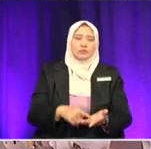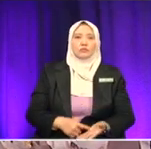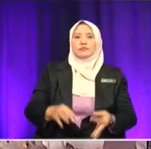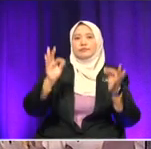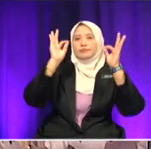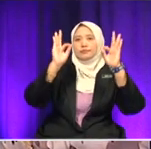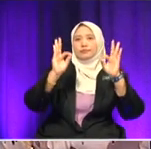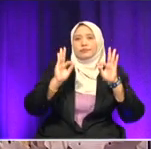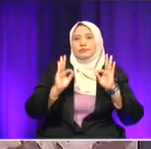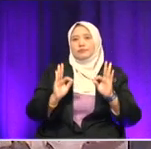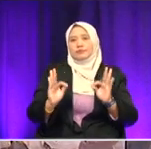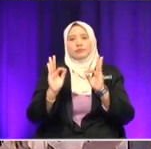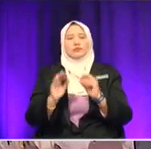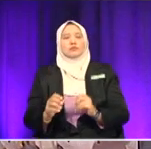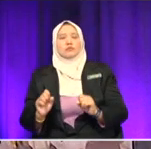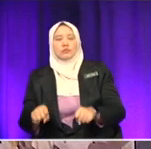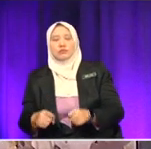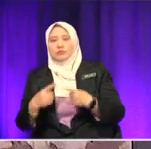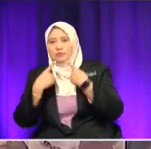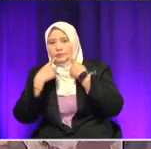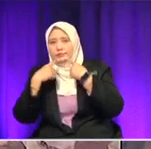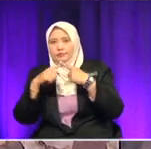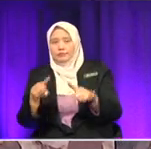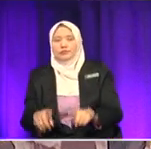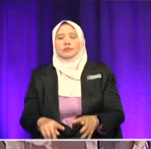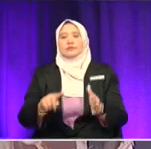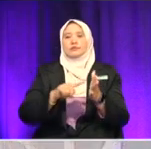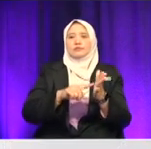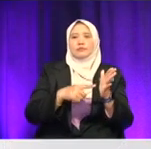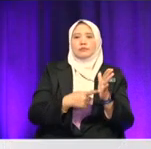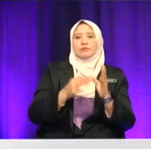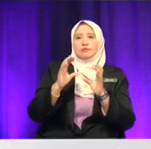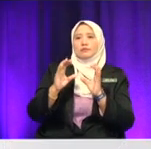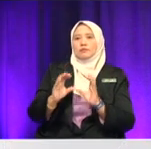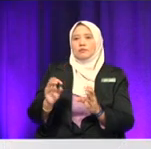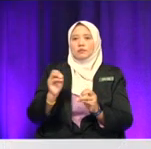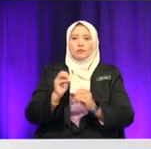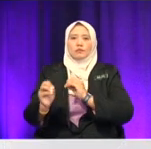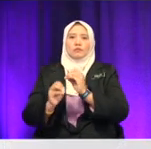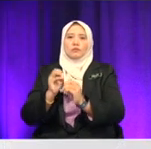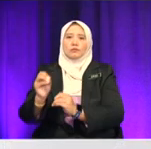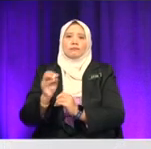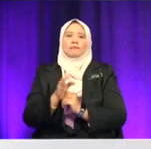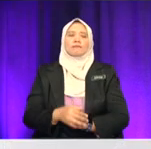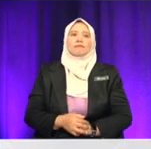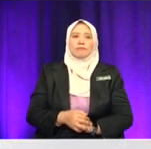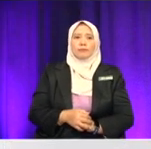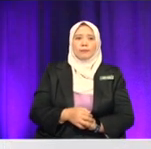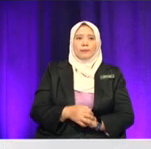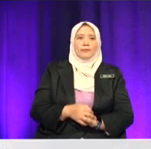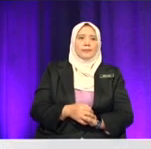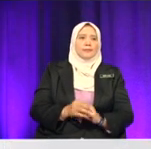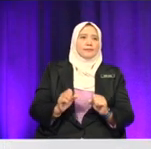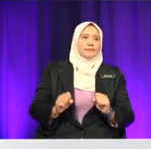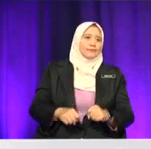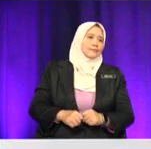secara operasi. Okay, siapa nak cuba jawab soalan ini? Saya cikgu. Bakis. Okey, Bakis try tengok. Boleh ke